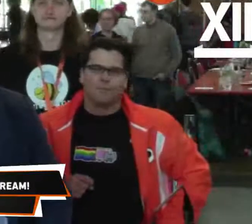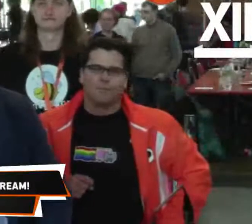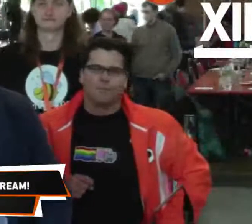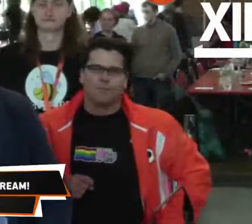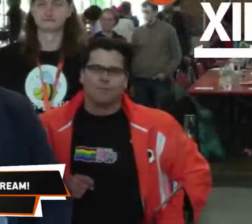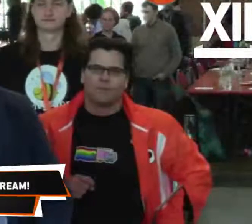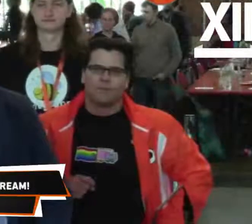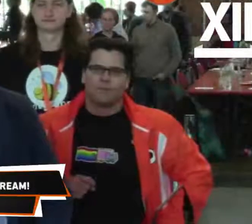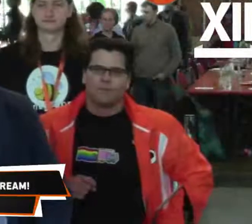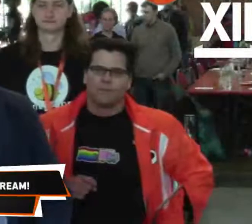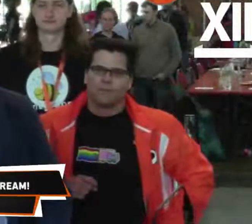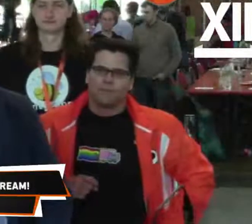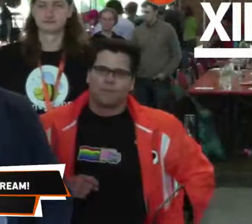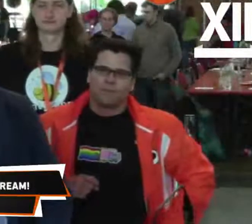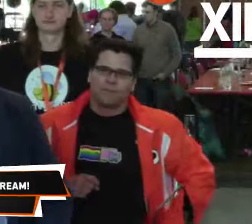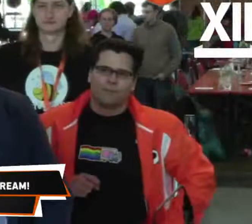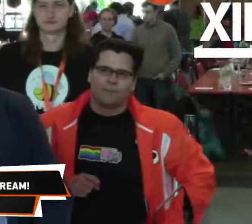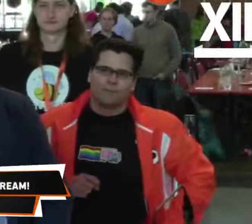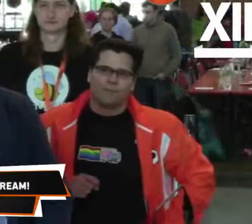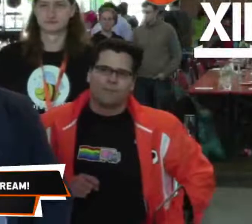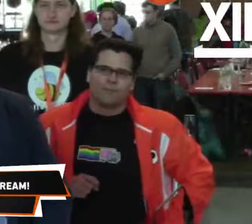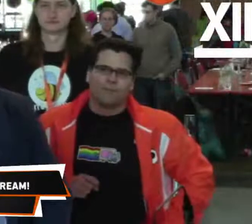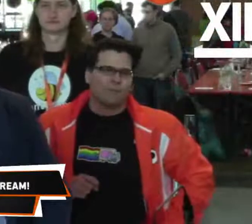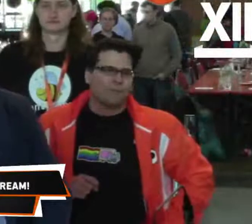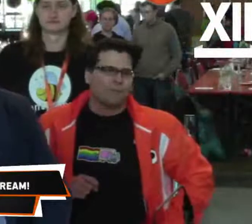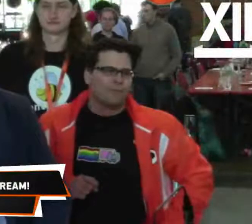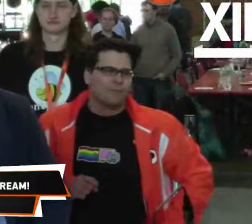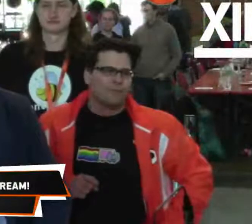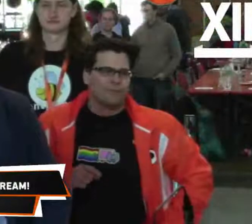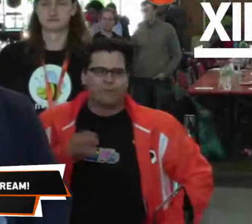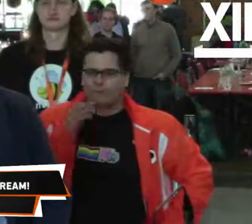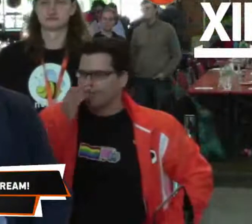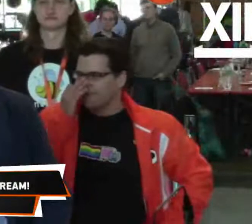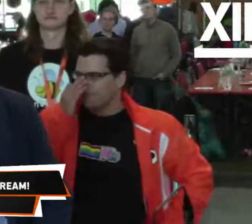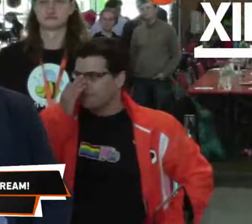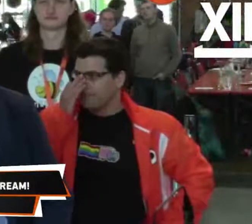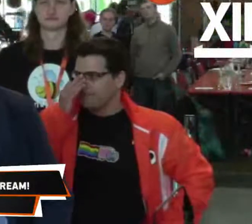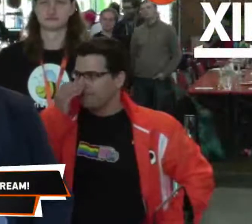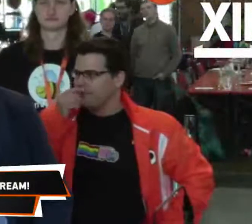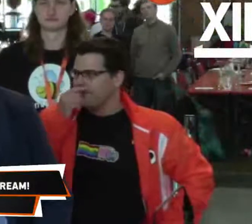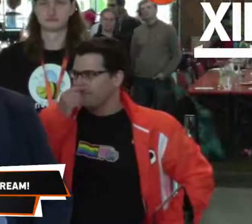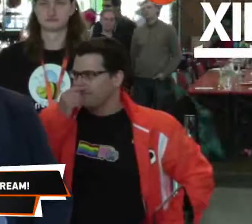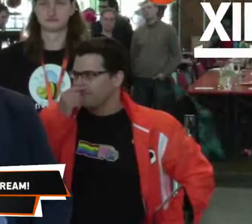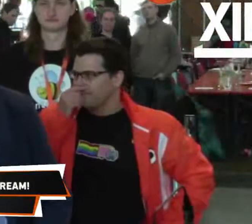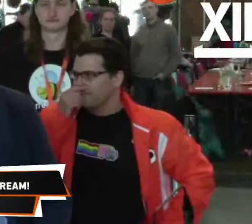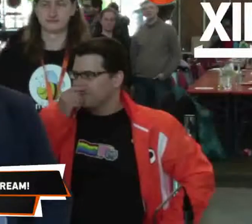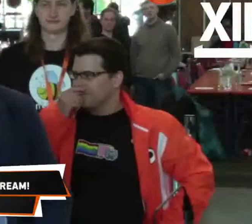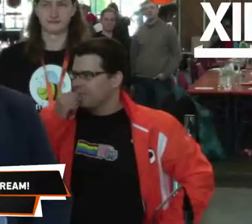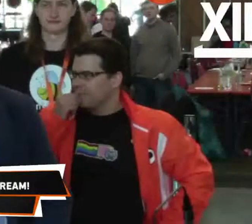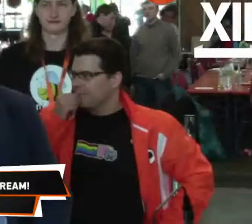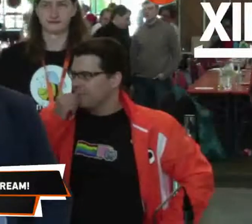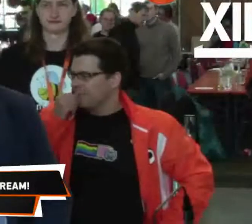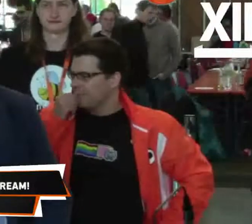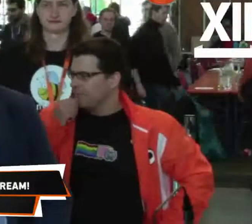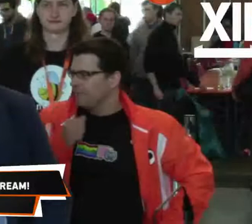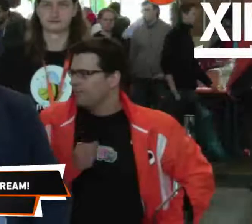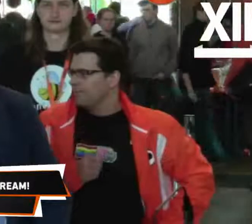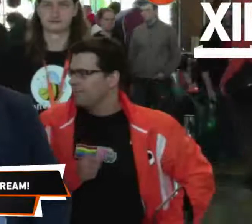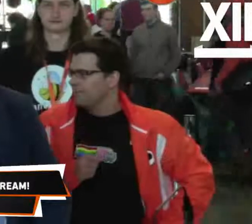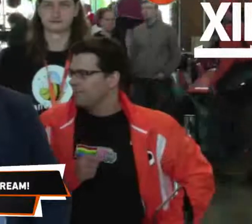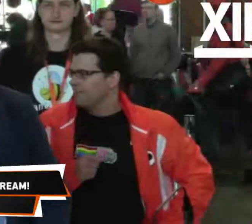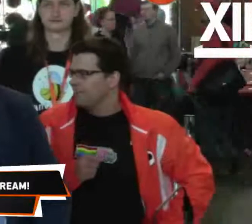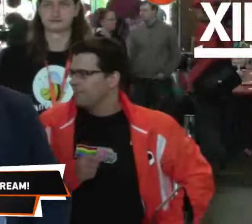Neustadt an der Weinstraße deswegen werden wahrscheinlich nicht viel aus Rheinland-Pfalz zu der Nazi-Demo gehen können wer aber aus der